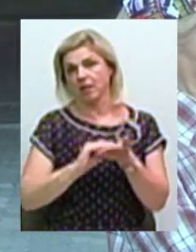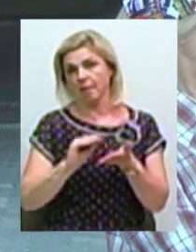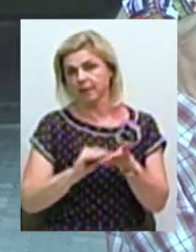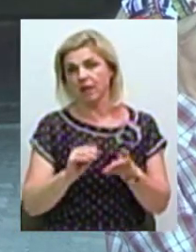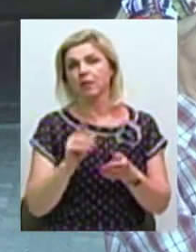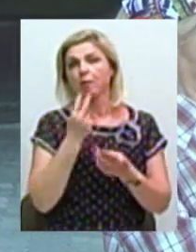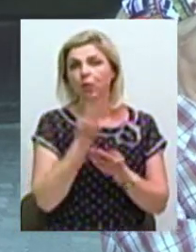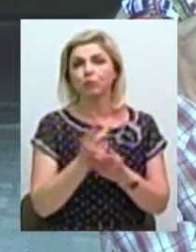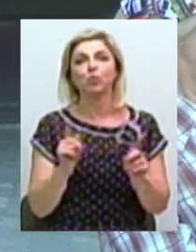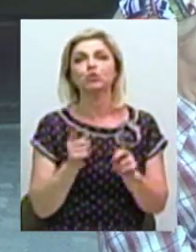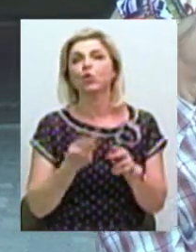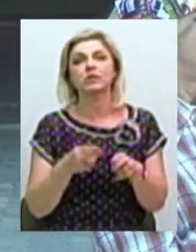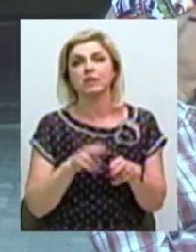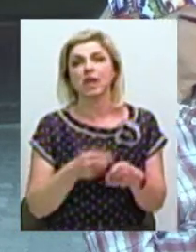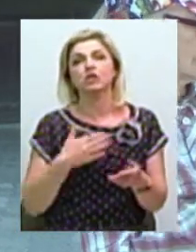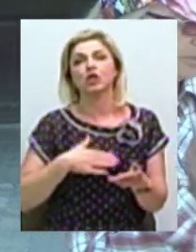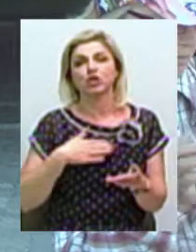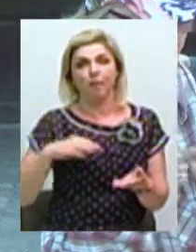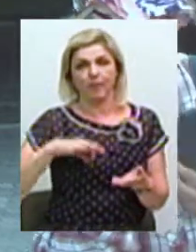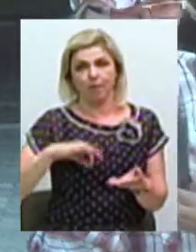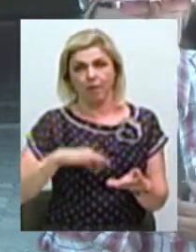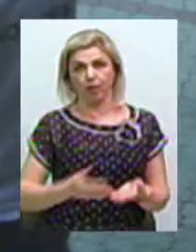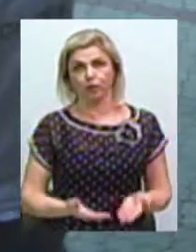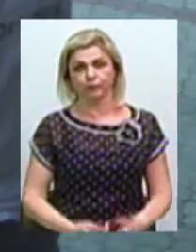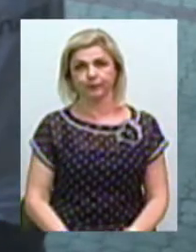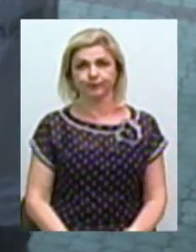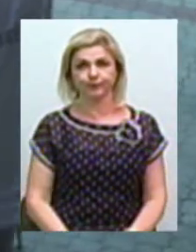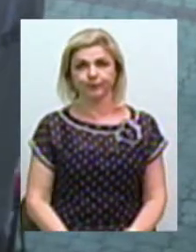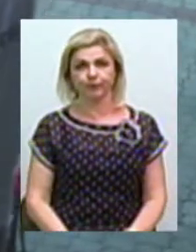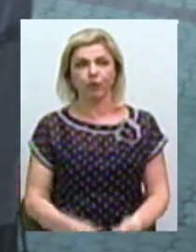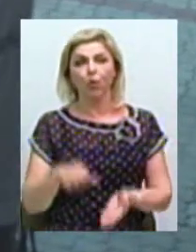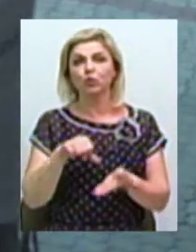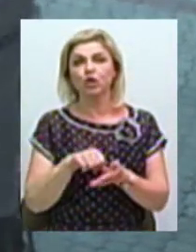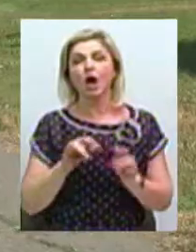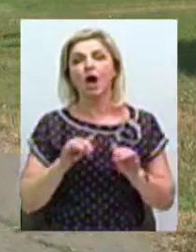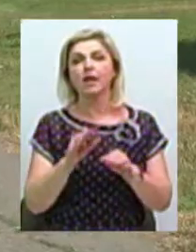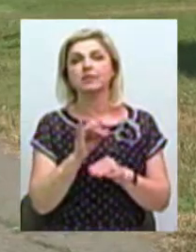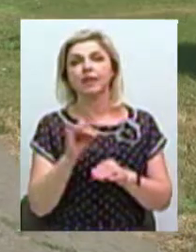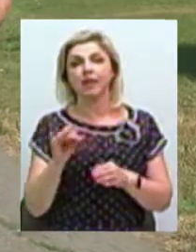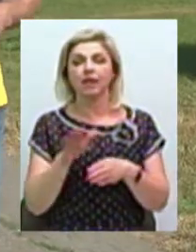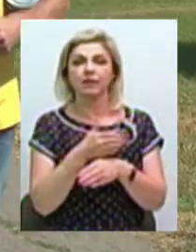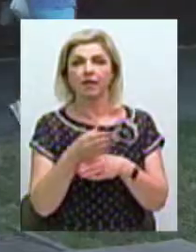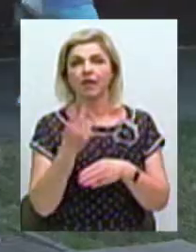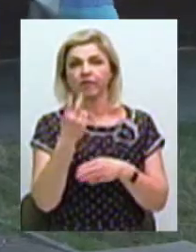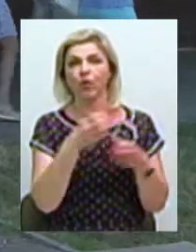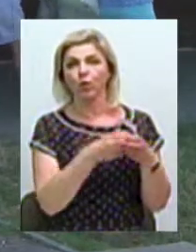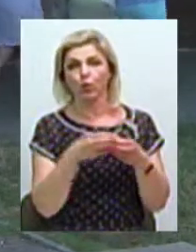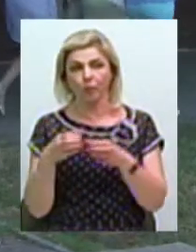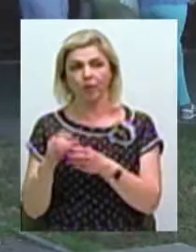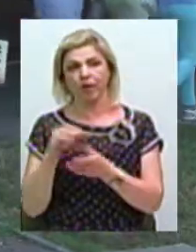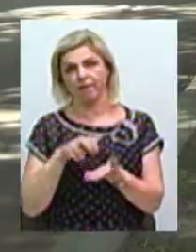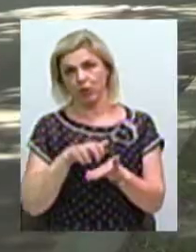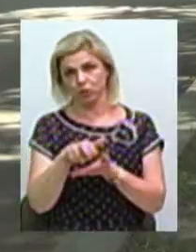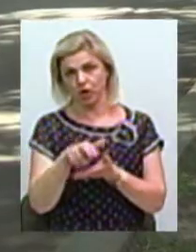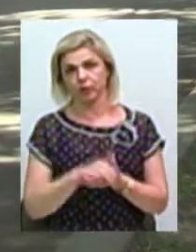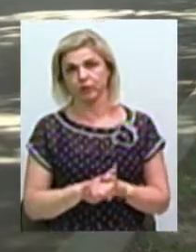для чого це і навіщо це приймають і вживають. Учасники акції діляться на 2 групи та вирушають.